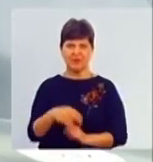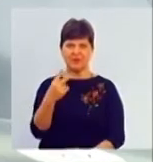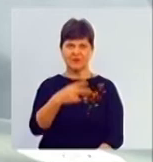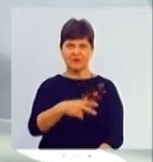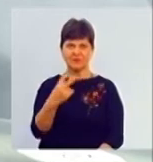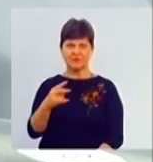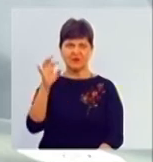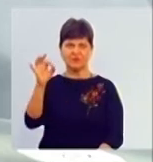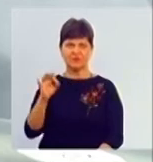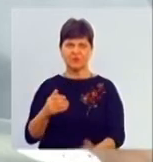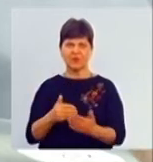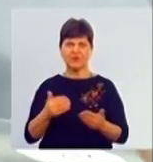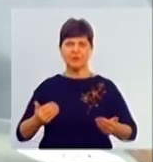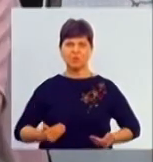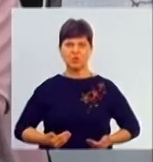22%